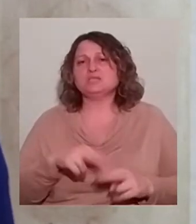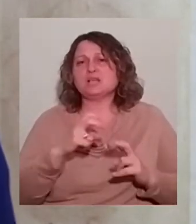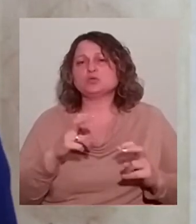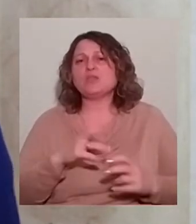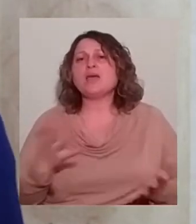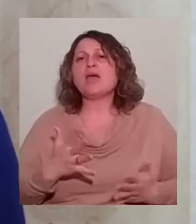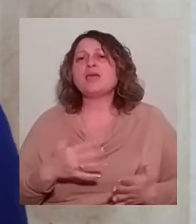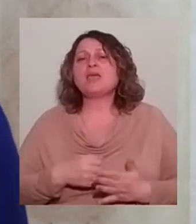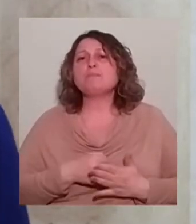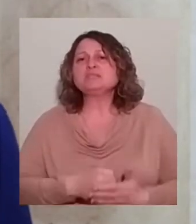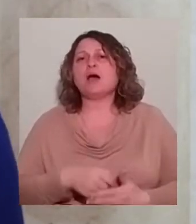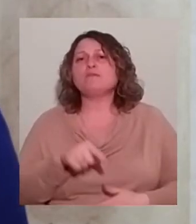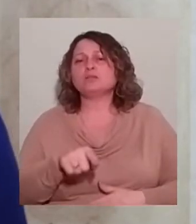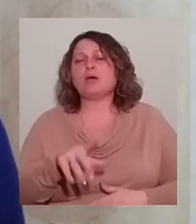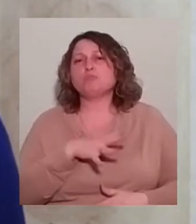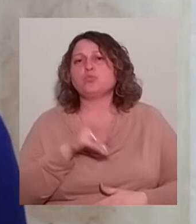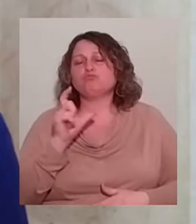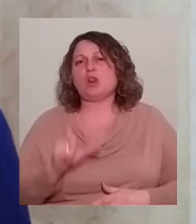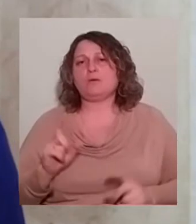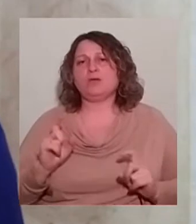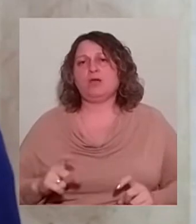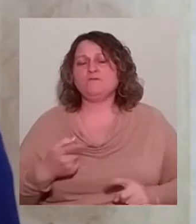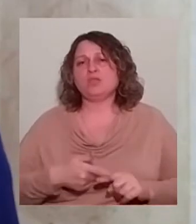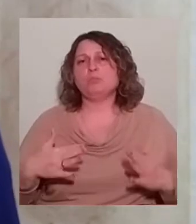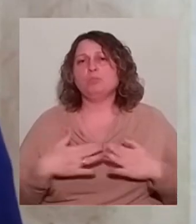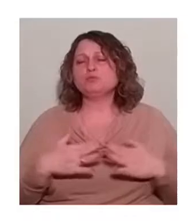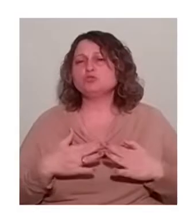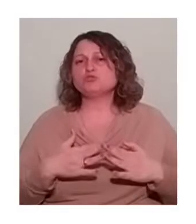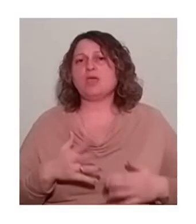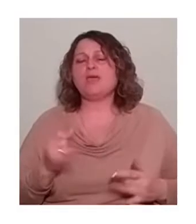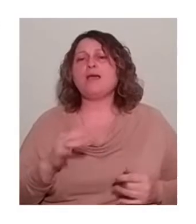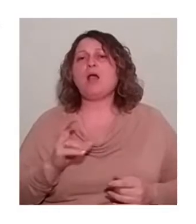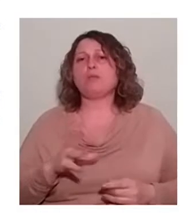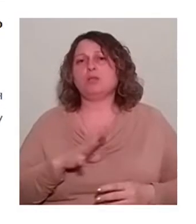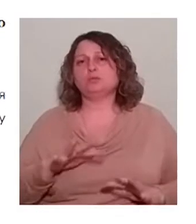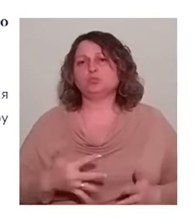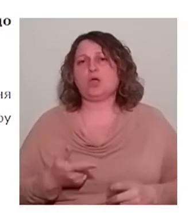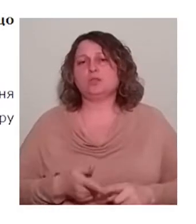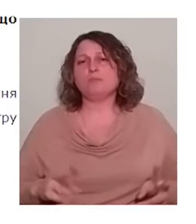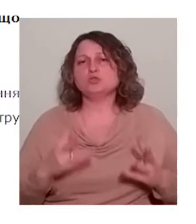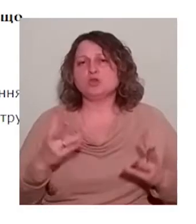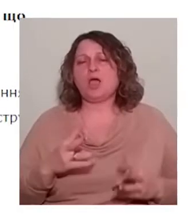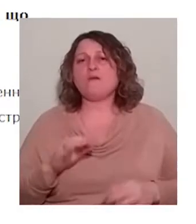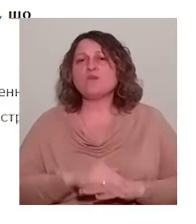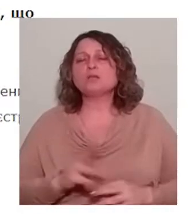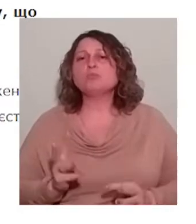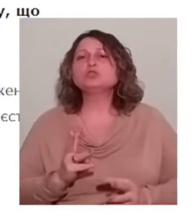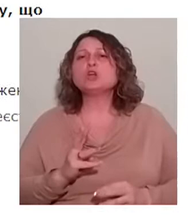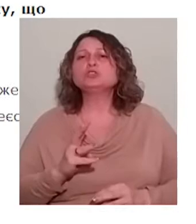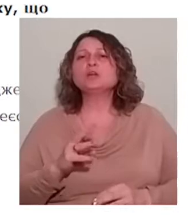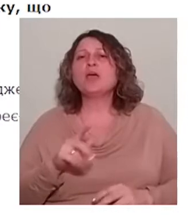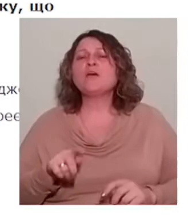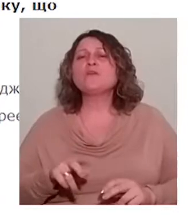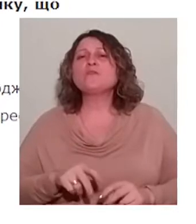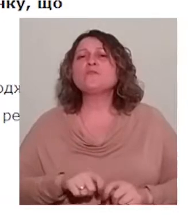підставах знаходилася там ця людина і яким чином сталася сама пожежа. За фактом пожежі правоохоронці відкрили кримінальне провадження